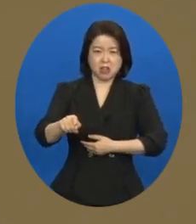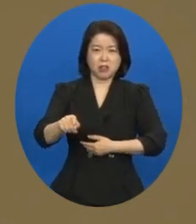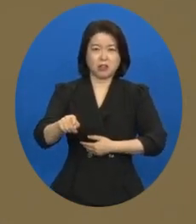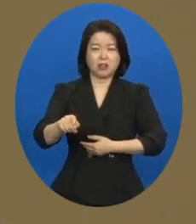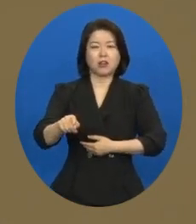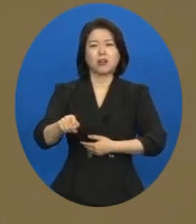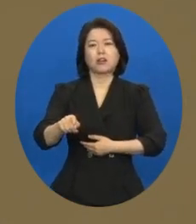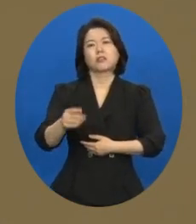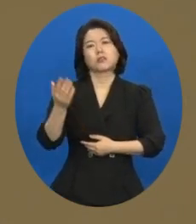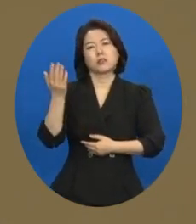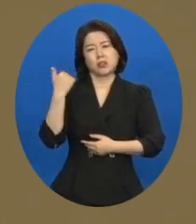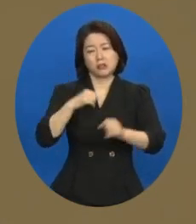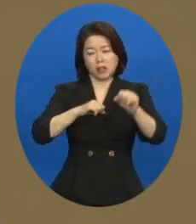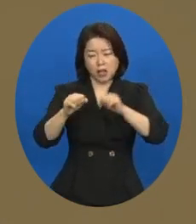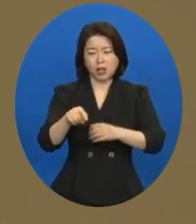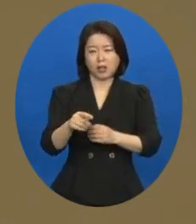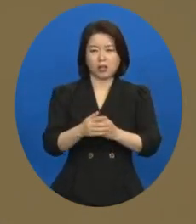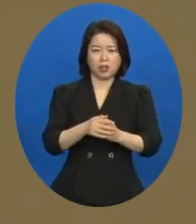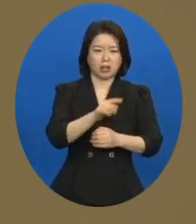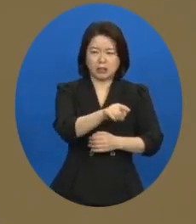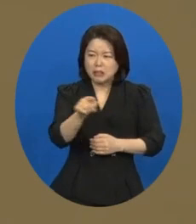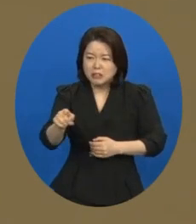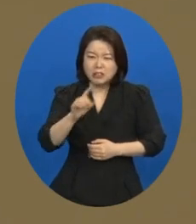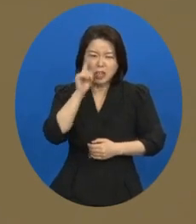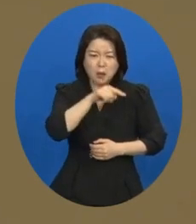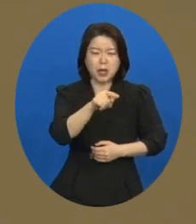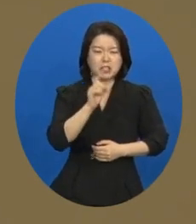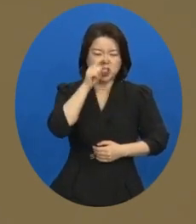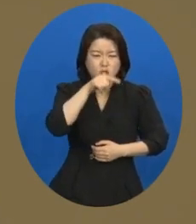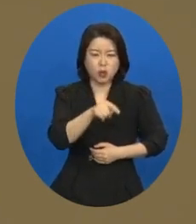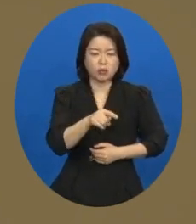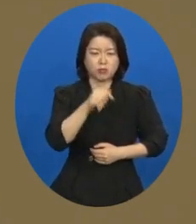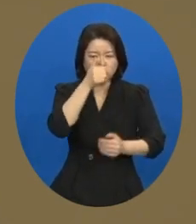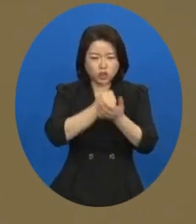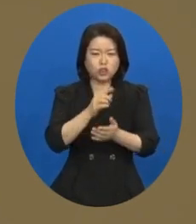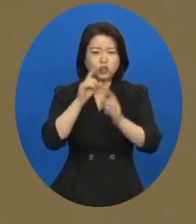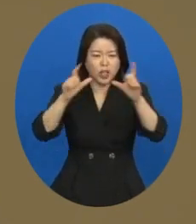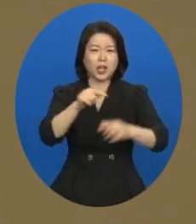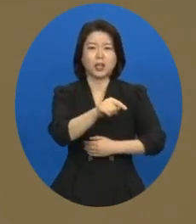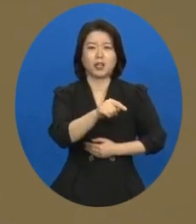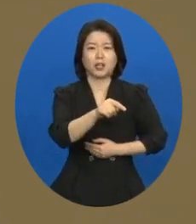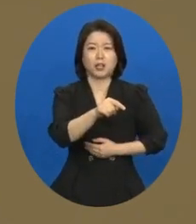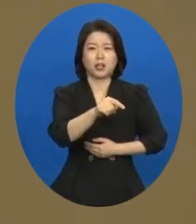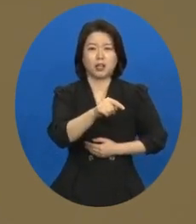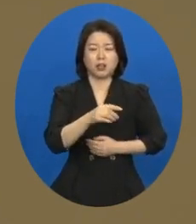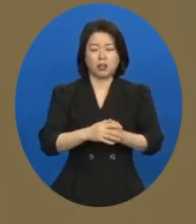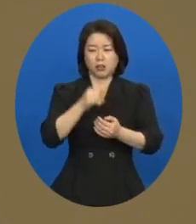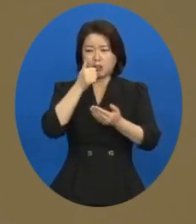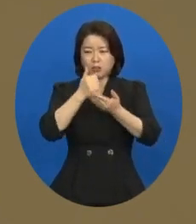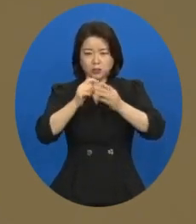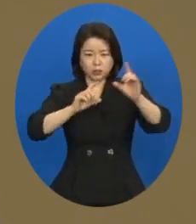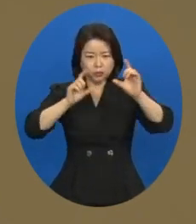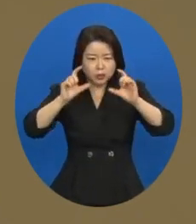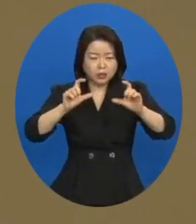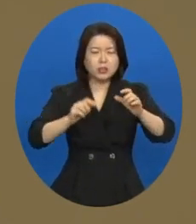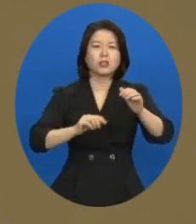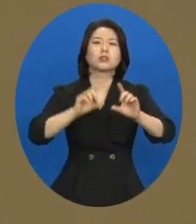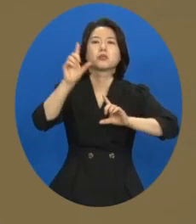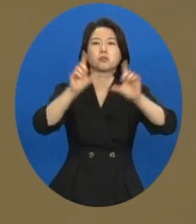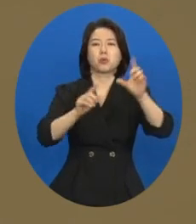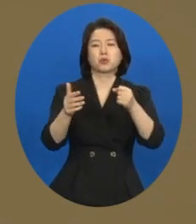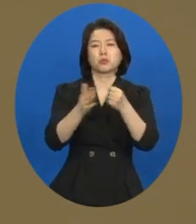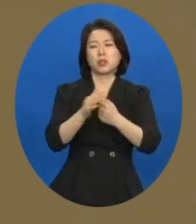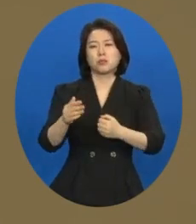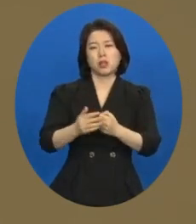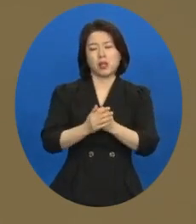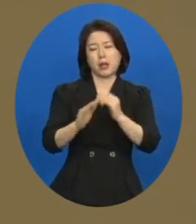했는지, 더럽다고, 악하다고, 죄인이라고 그렇게 정죄한 것 때문이었습니다.